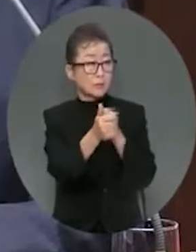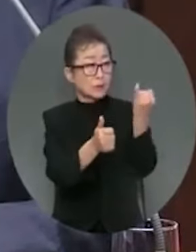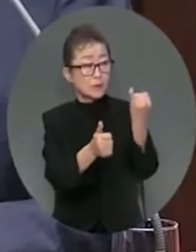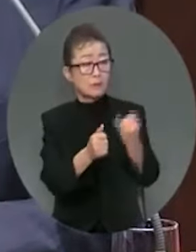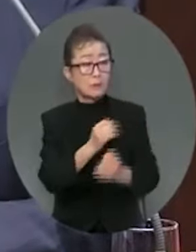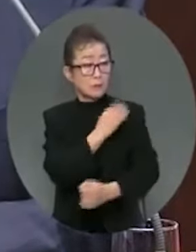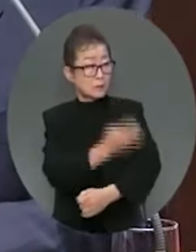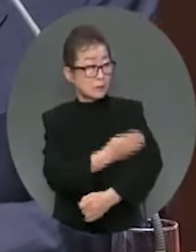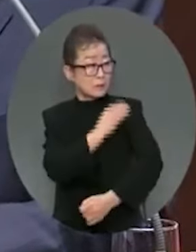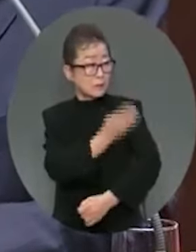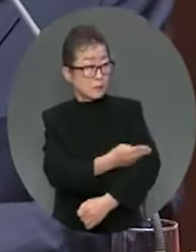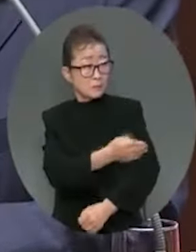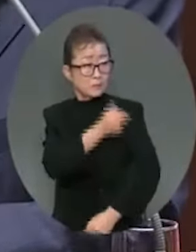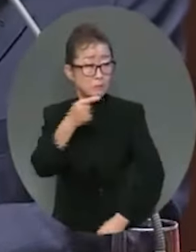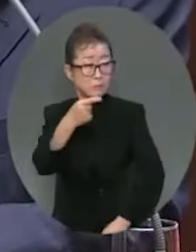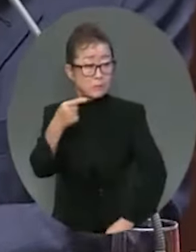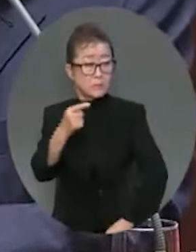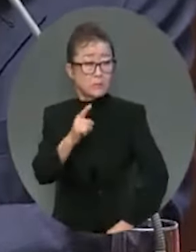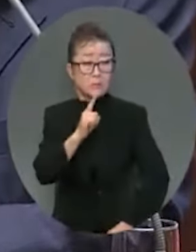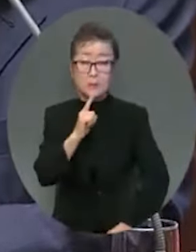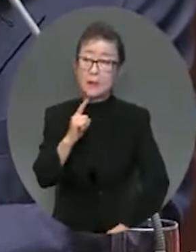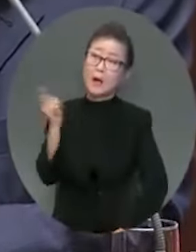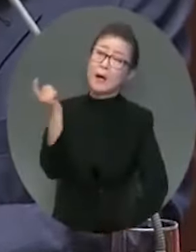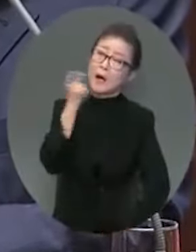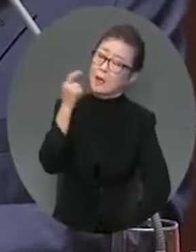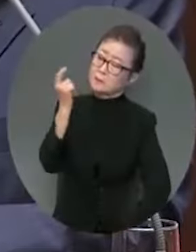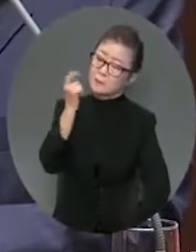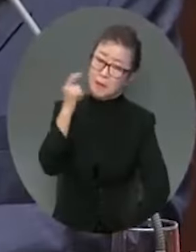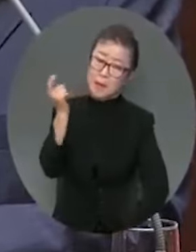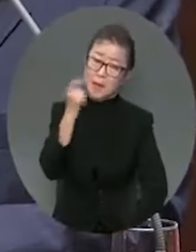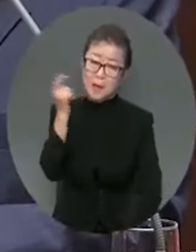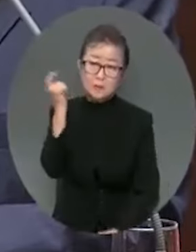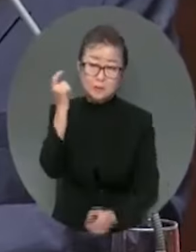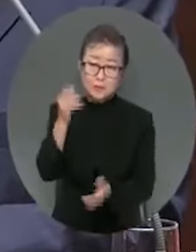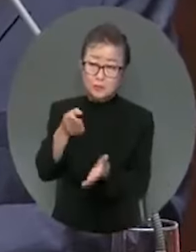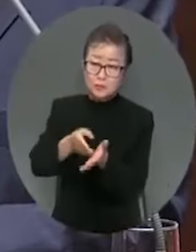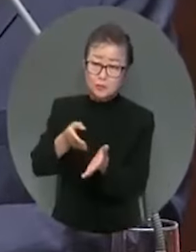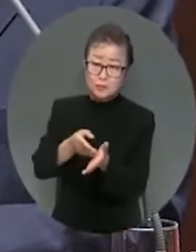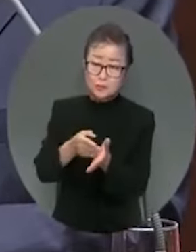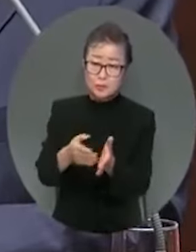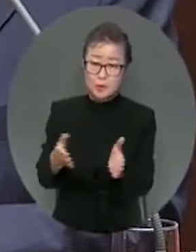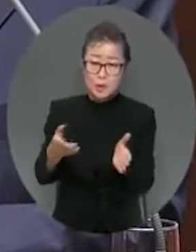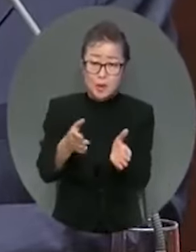저는 그거는 완전한 가짜 뉴스고 선동입니다.